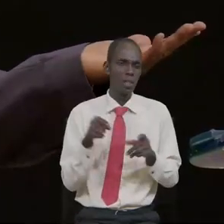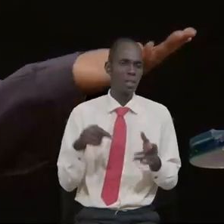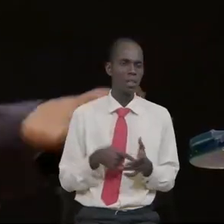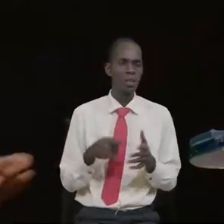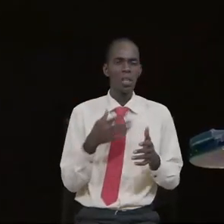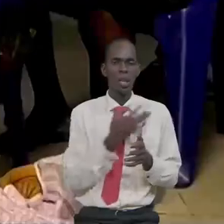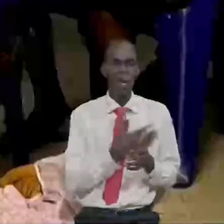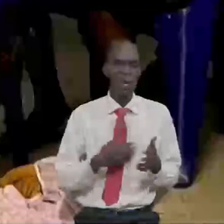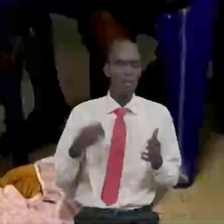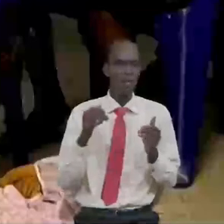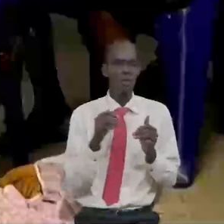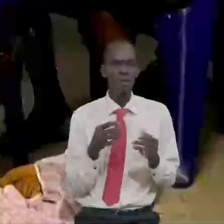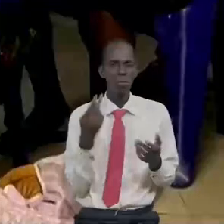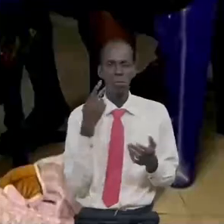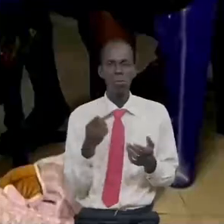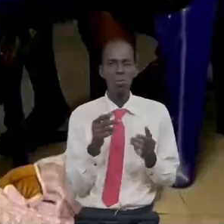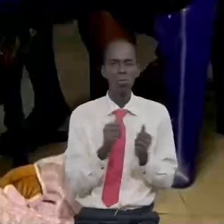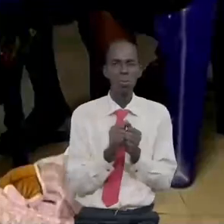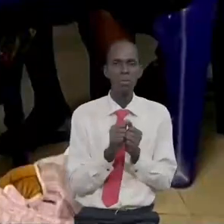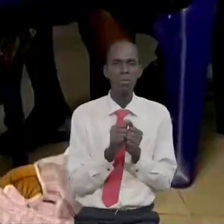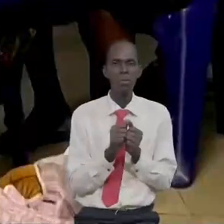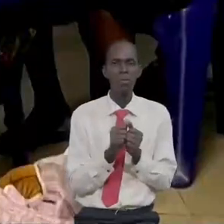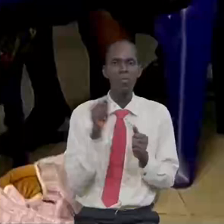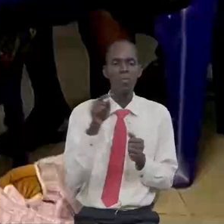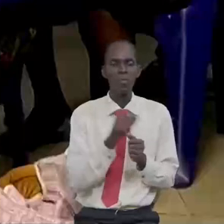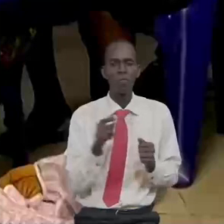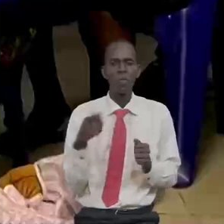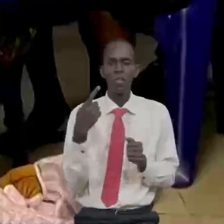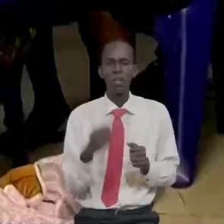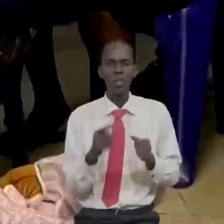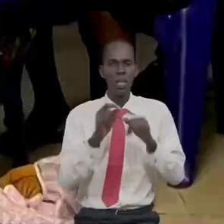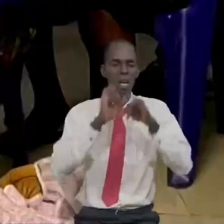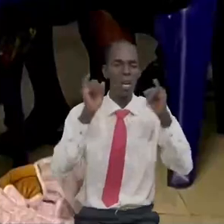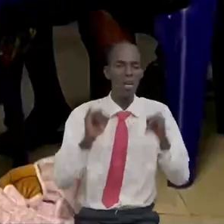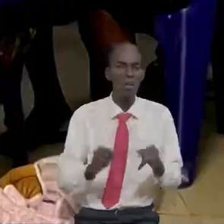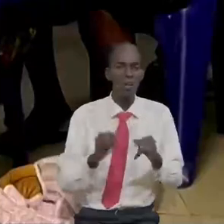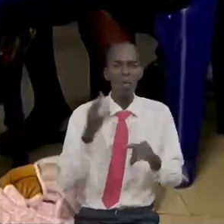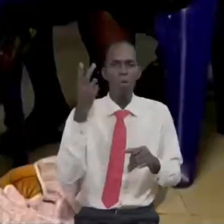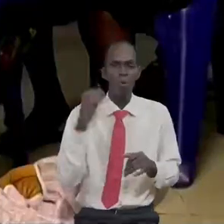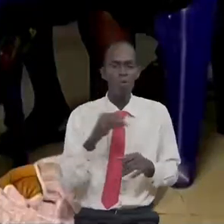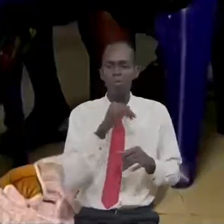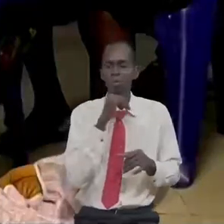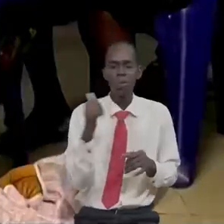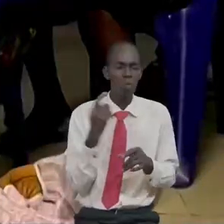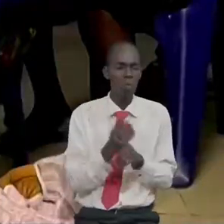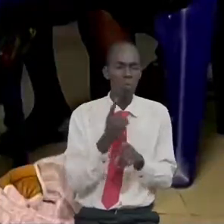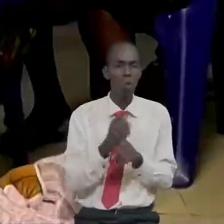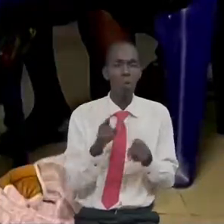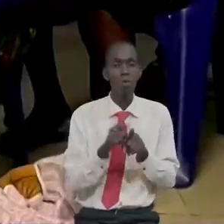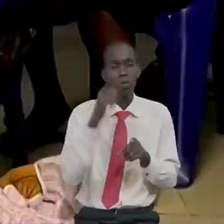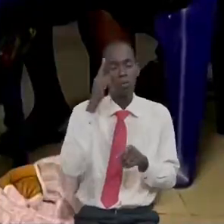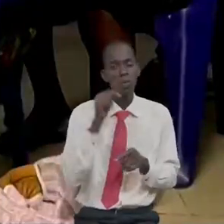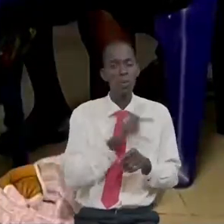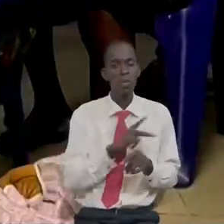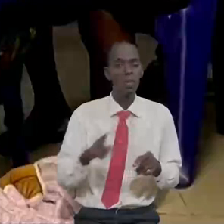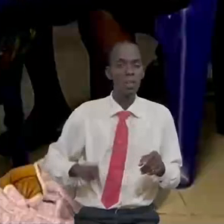ses compagnons, Sadrach, Meshach et Abednego. Donc, l'idole là est irraisonnable pour